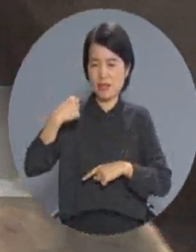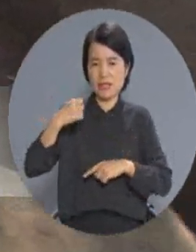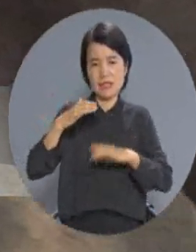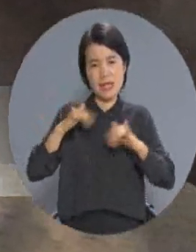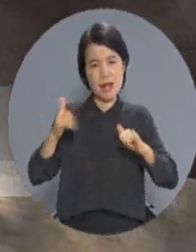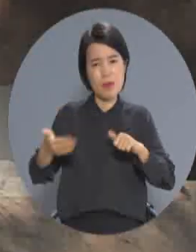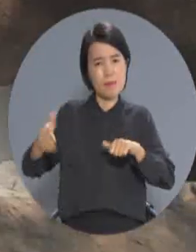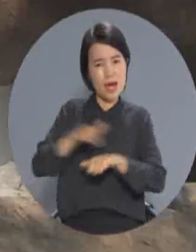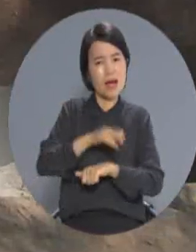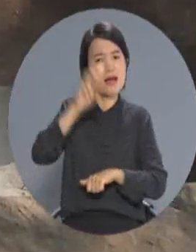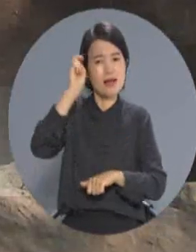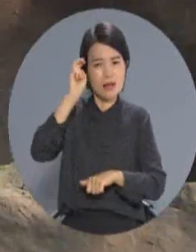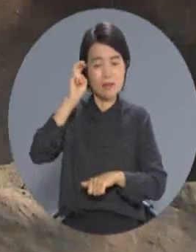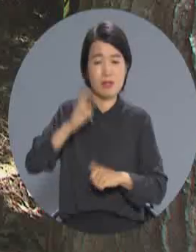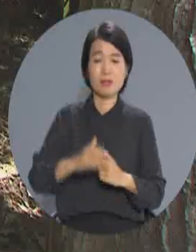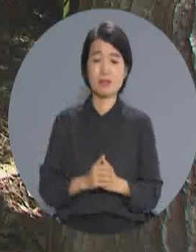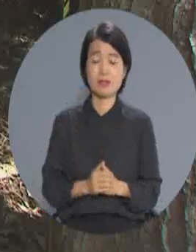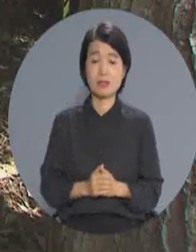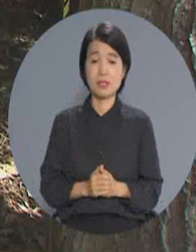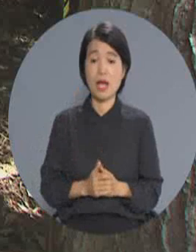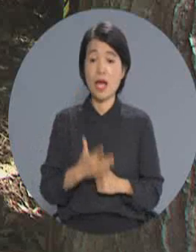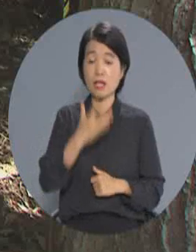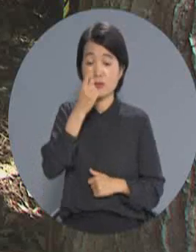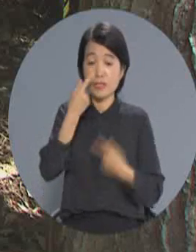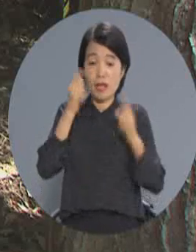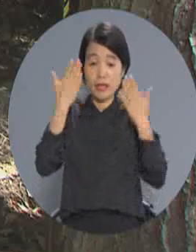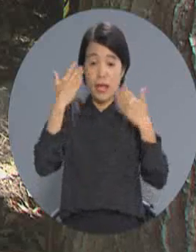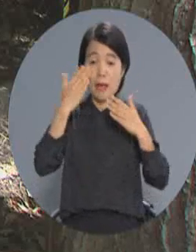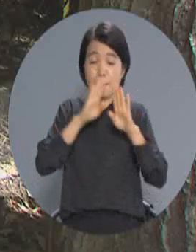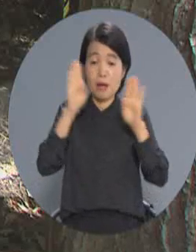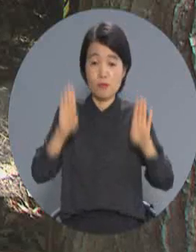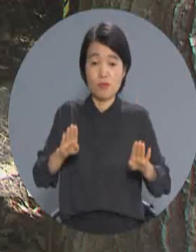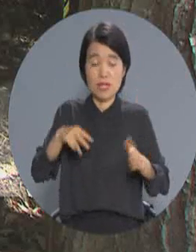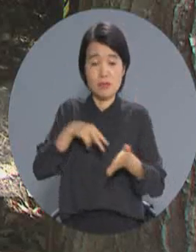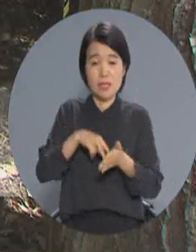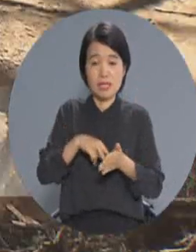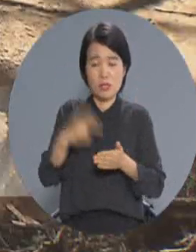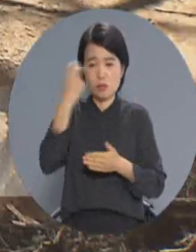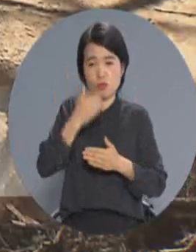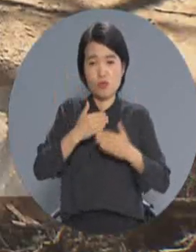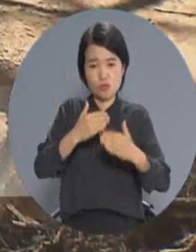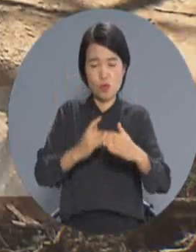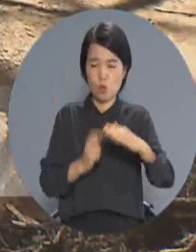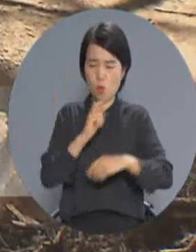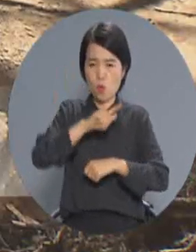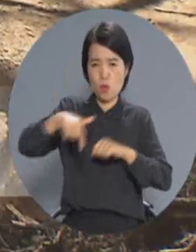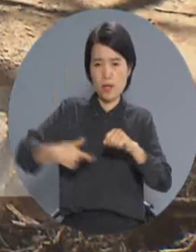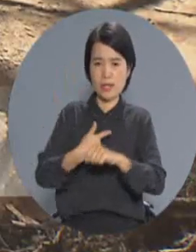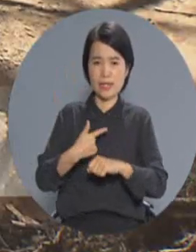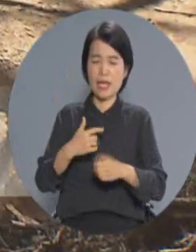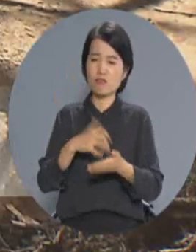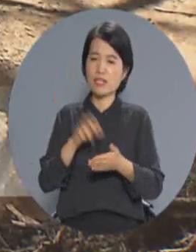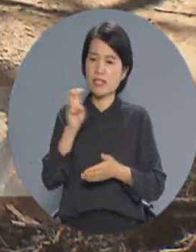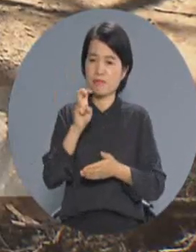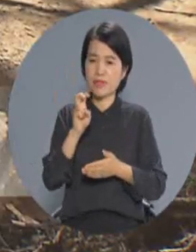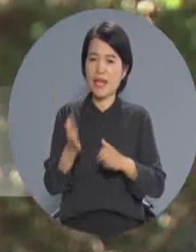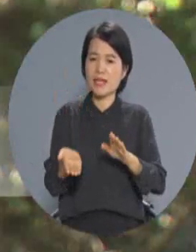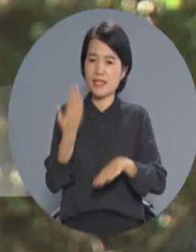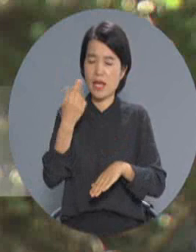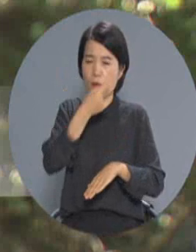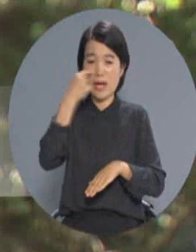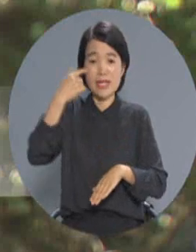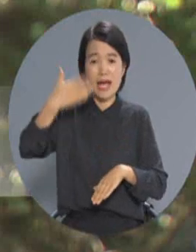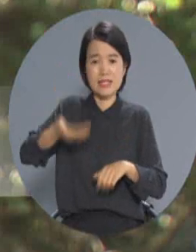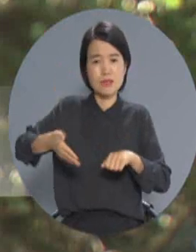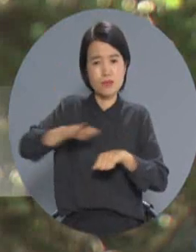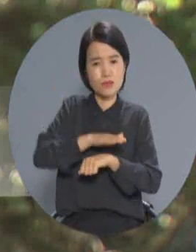것으로 추정되고 있습니다. 순천대 박물관 측은 조사 과정에서 고흥 일대에 최소 20기 이상의 미확인